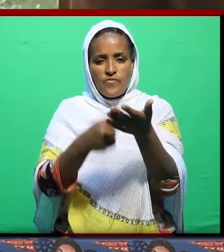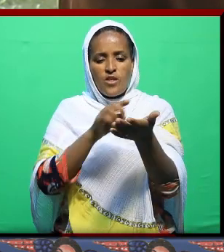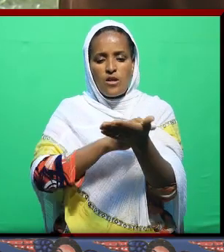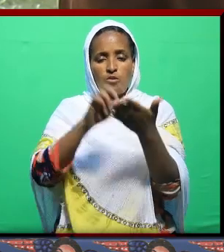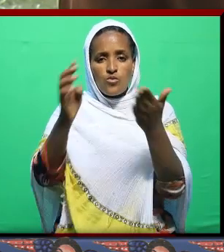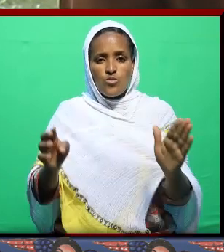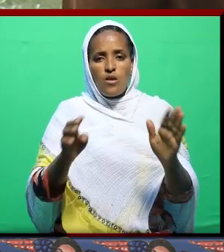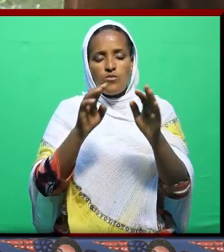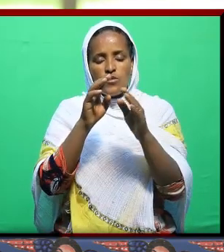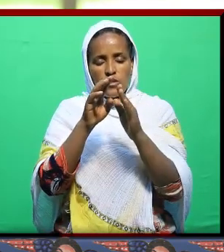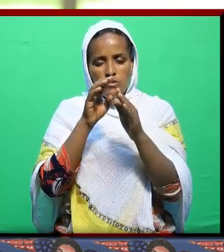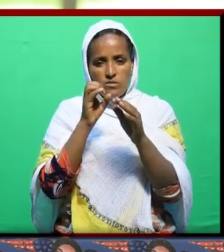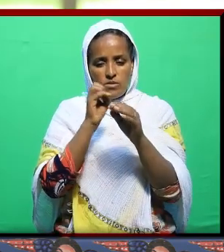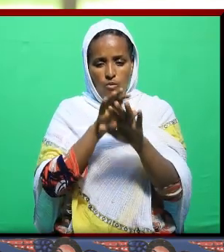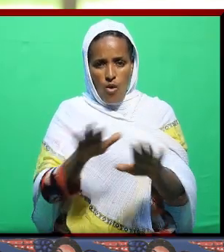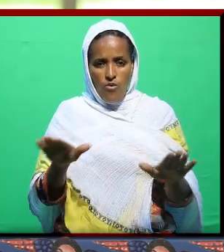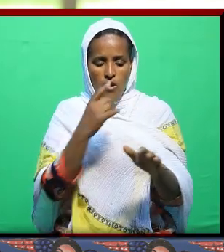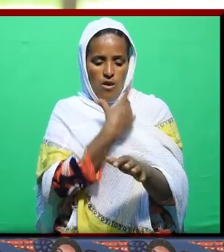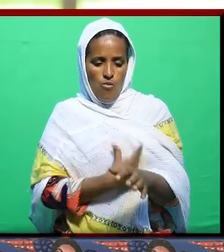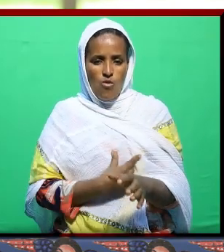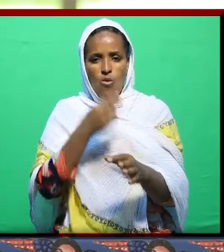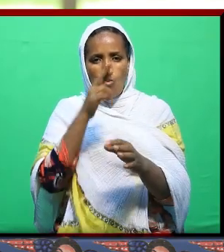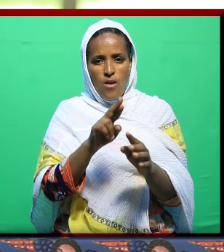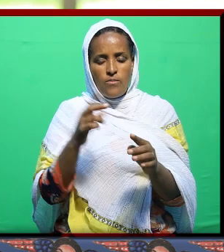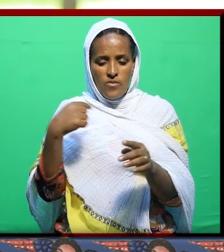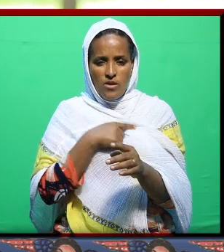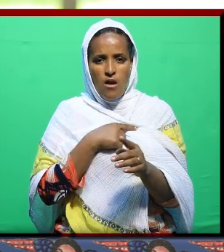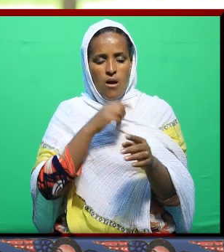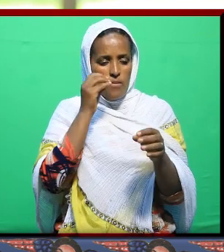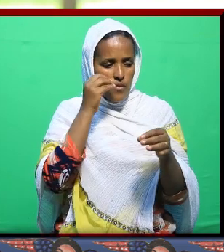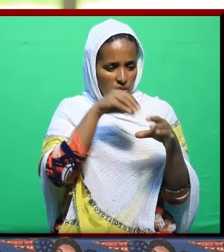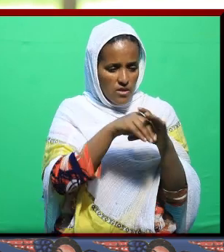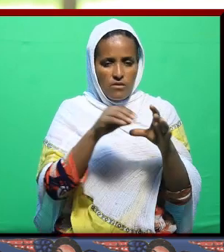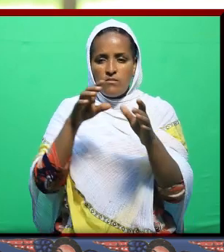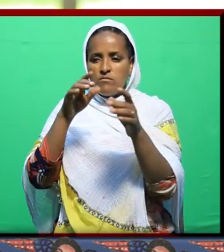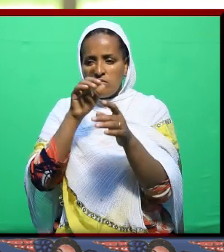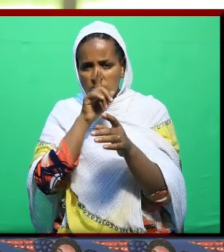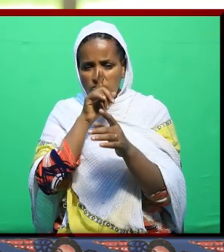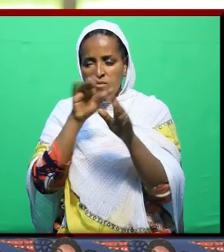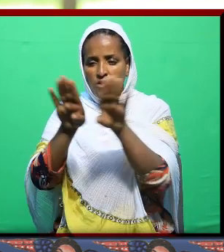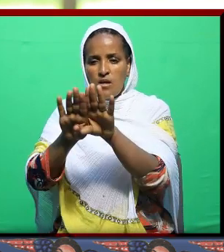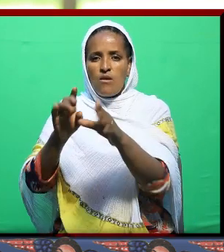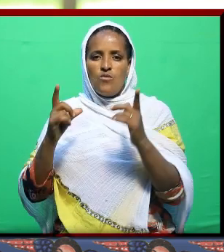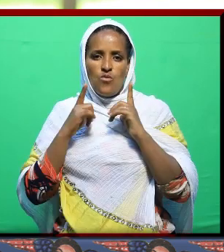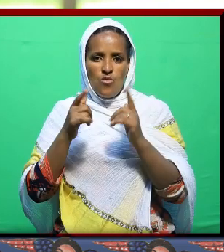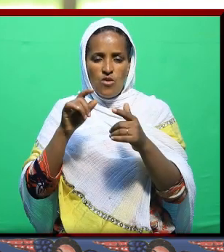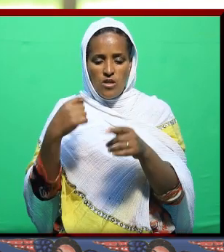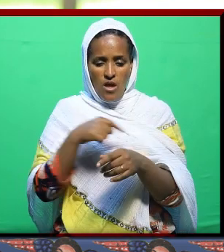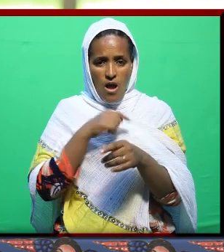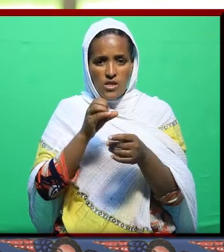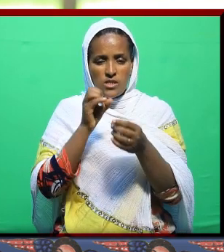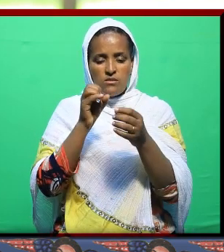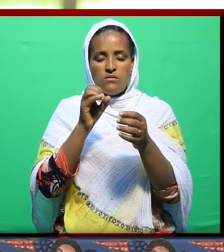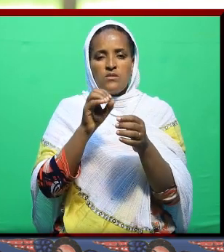አሁን የቅዱሳኑ ጽማዌነት ያ የሚሰጣቸው የልቦና ወይም ደግሞ በመናኔና በቤቱና የሚገኝ ሆን ይችላል ግን